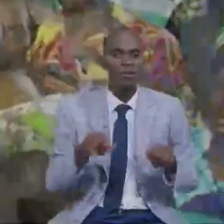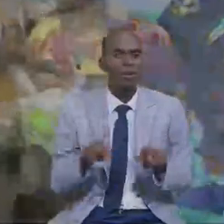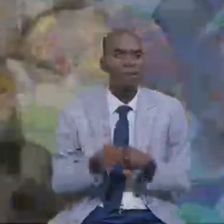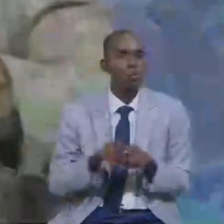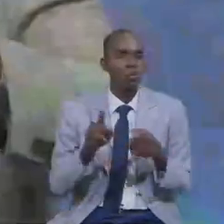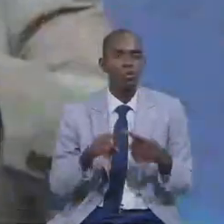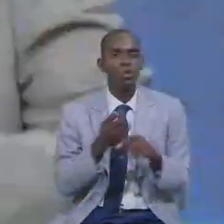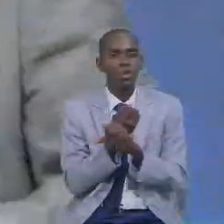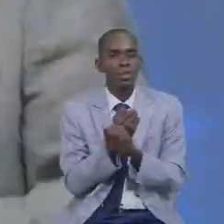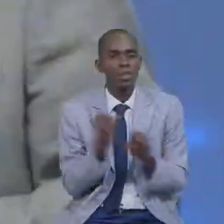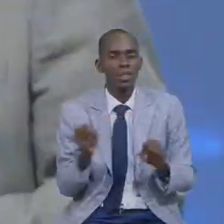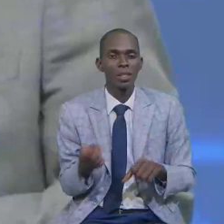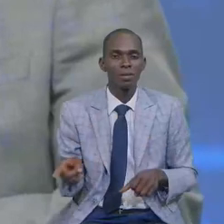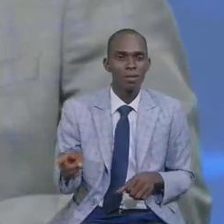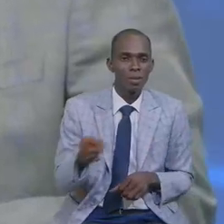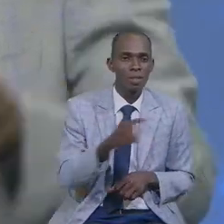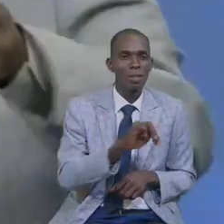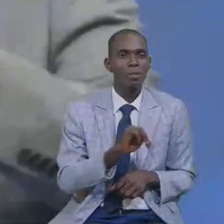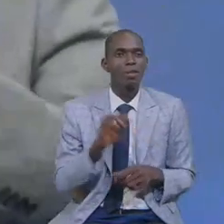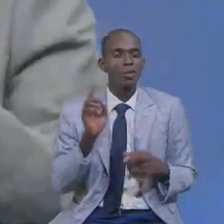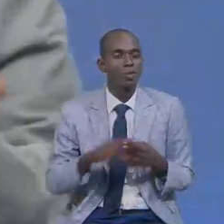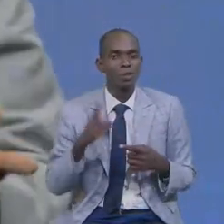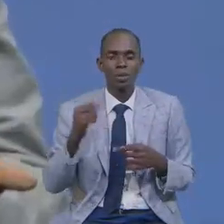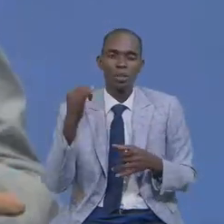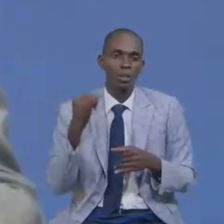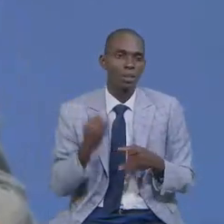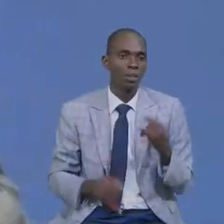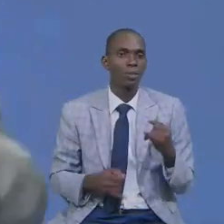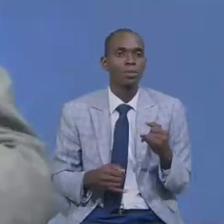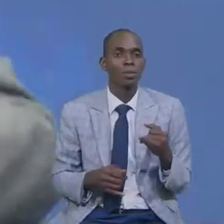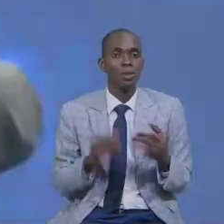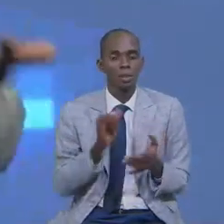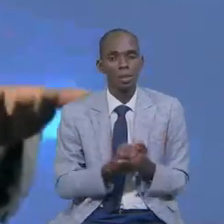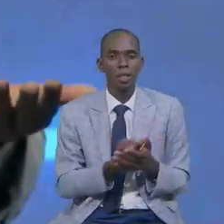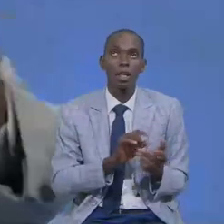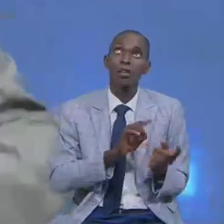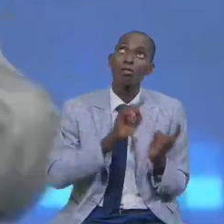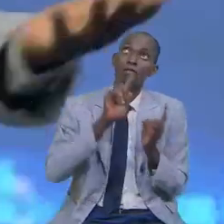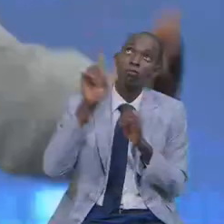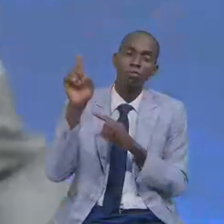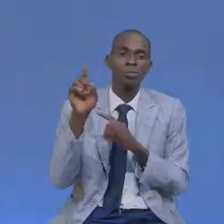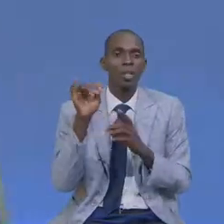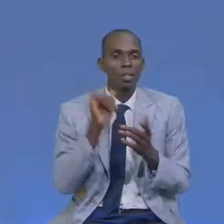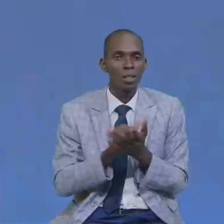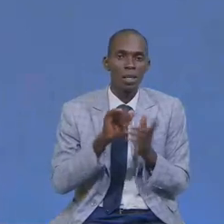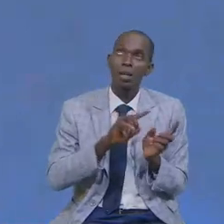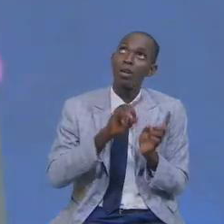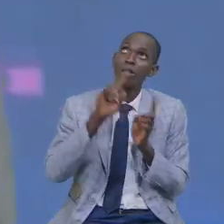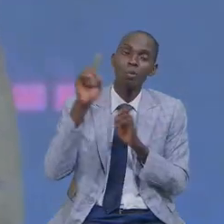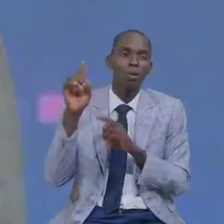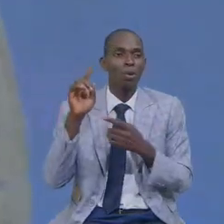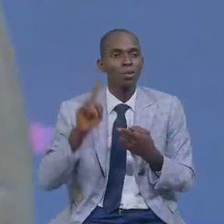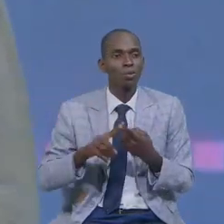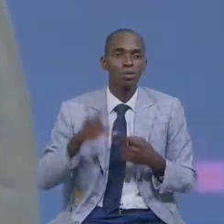qu'il peut. Sauver parfaitement ceux qui s'approchent, ceux qui viennent, ceux qui s'approchent de